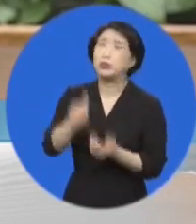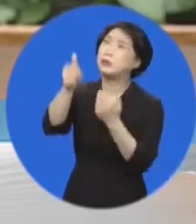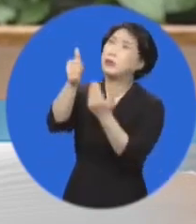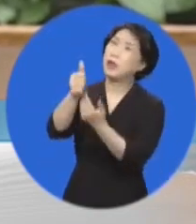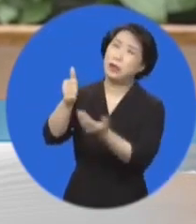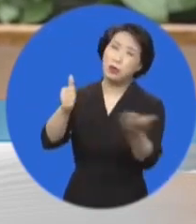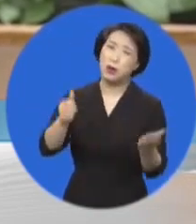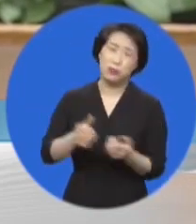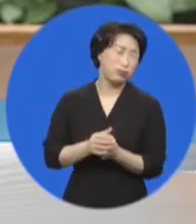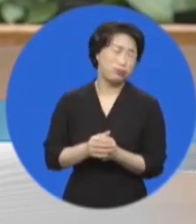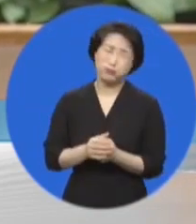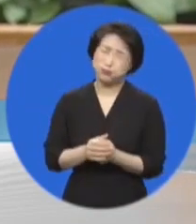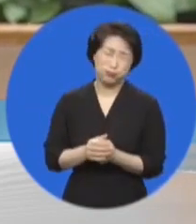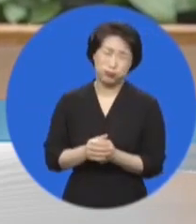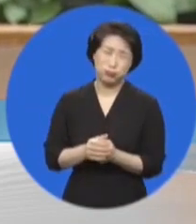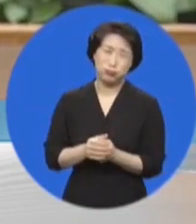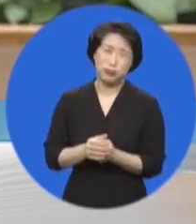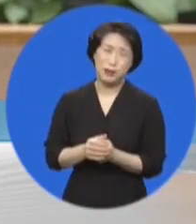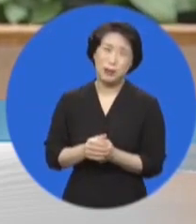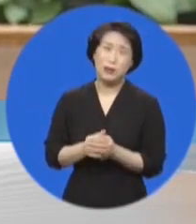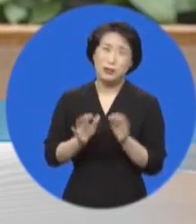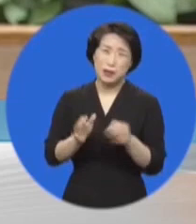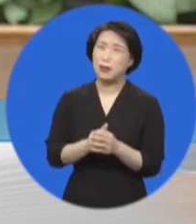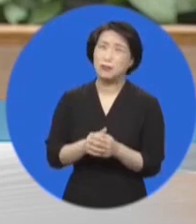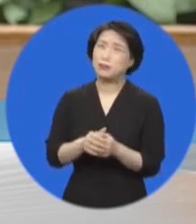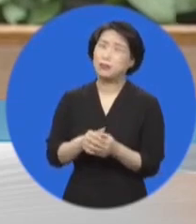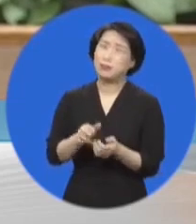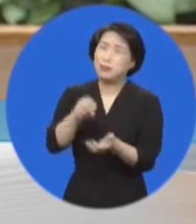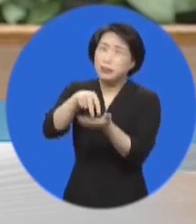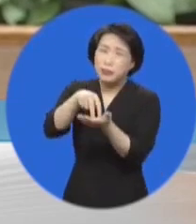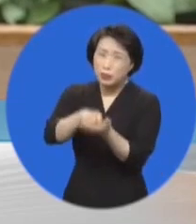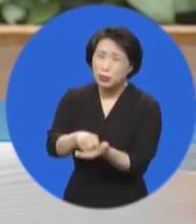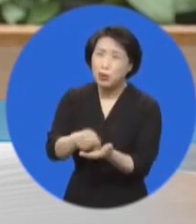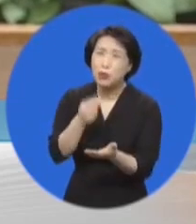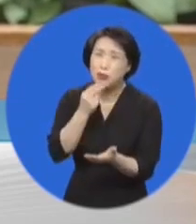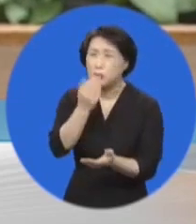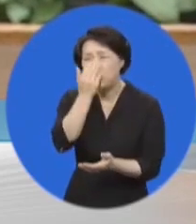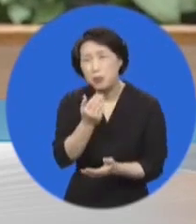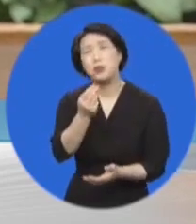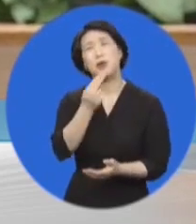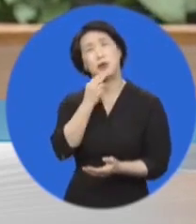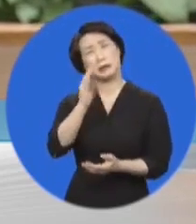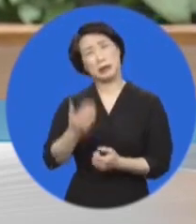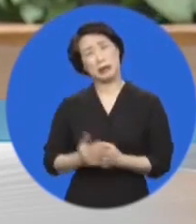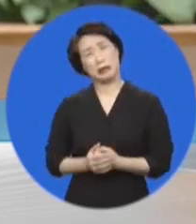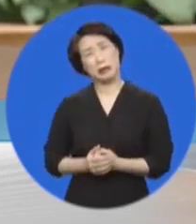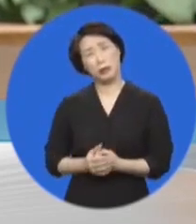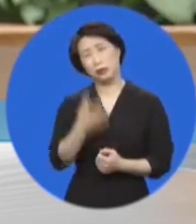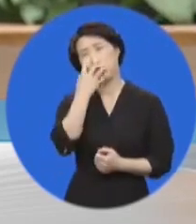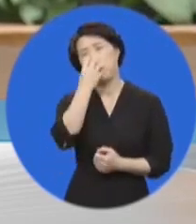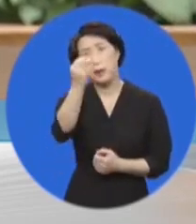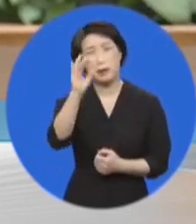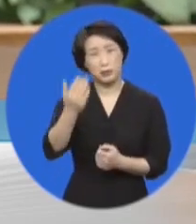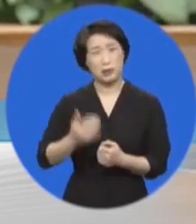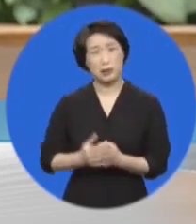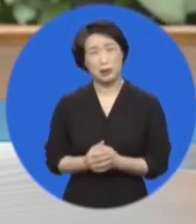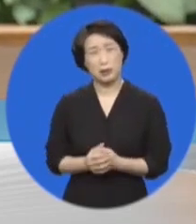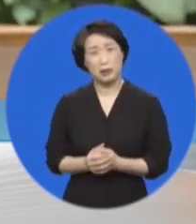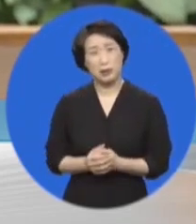앞에 무릎을 꿇지 않습니다. 겸손하지 않습니다. 교만합니다.